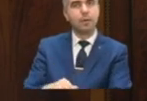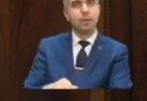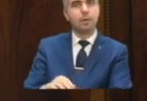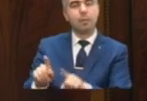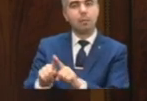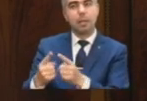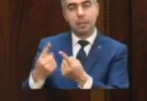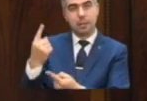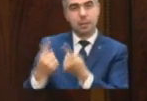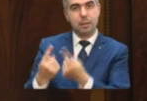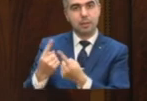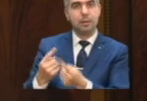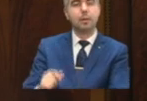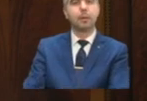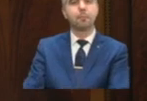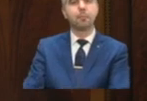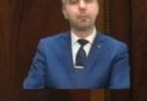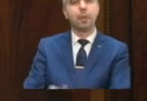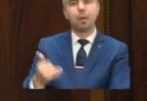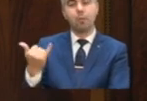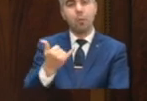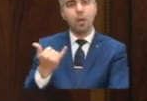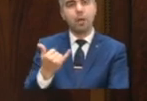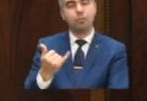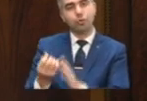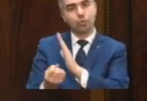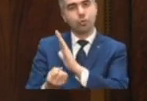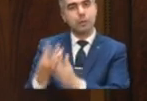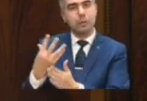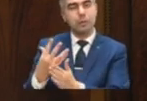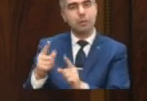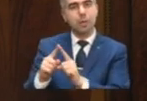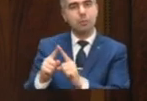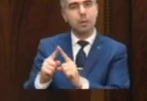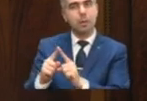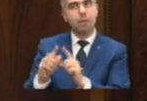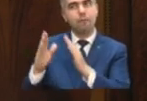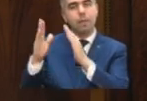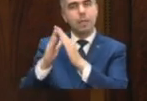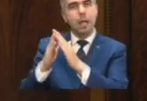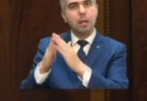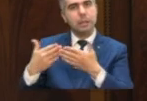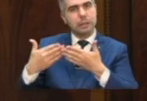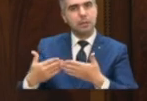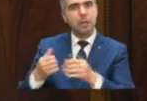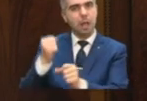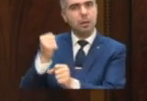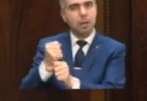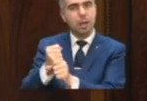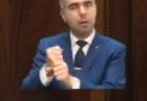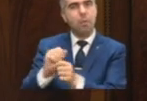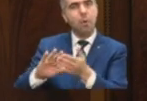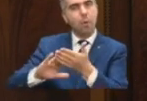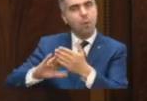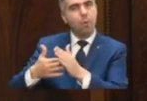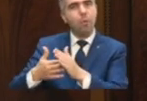ولا الطبقه المتوسطه زائد، لا بد اننا نوضعوا في السوق هاد النوع من السكن، وحنا كنشتغلوا عليه اليوم مع المنظومه